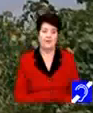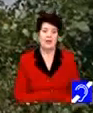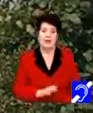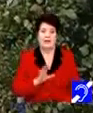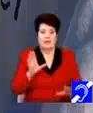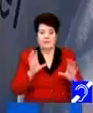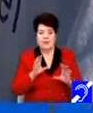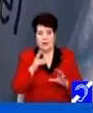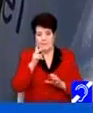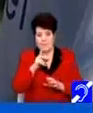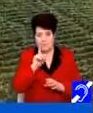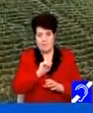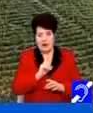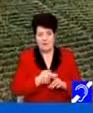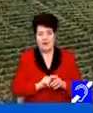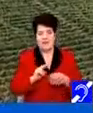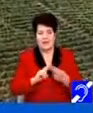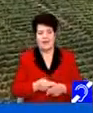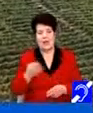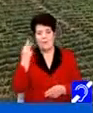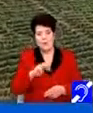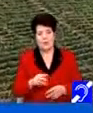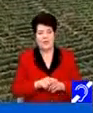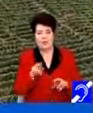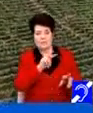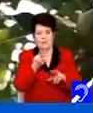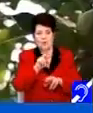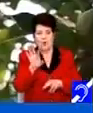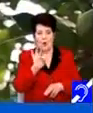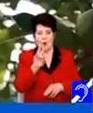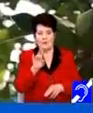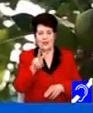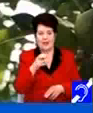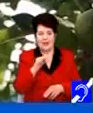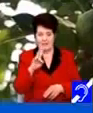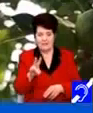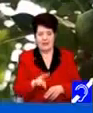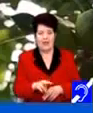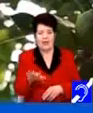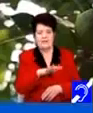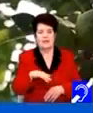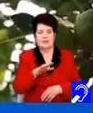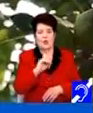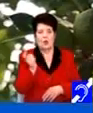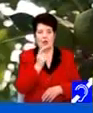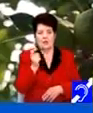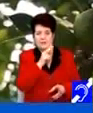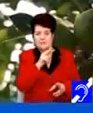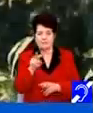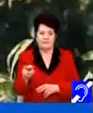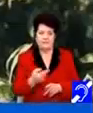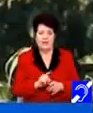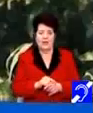Irigare performantă, soiuri inovative, tehnică modernă și chiar monitorizare online. Sectorul agricol din Republica Moldova a intrat în era digitală. Cum